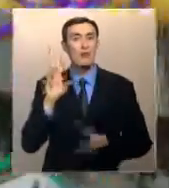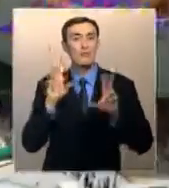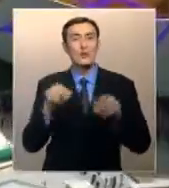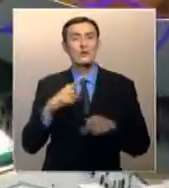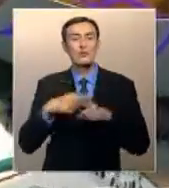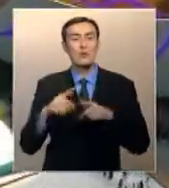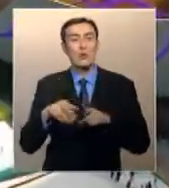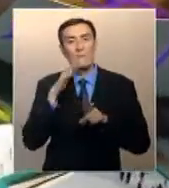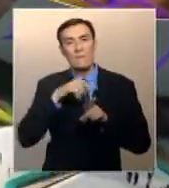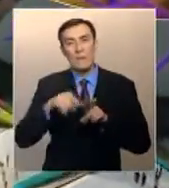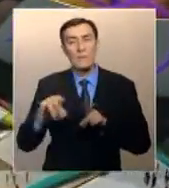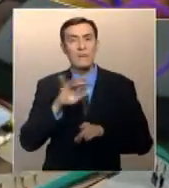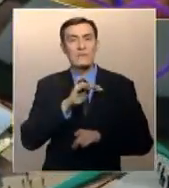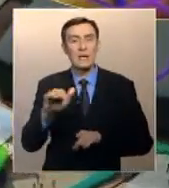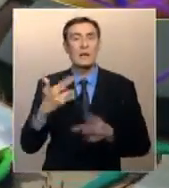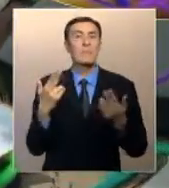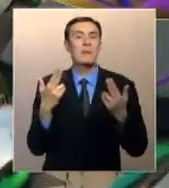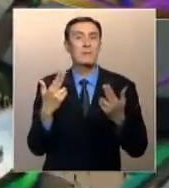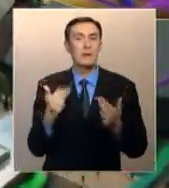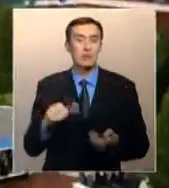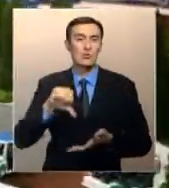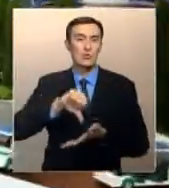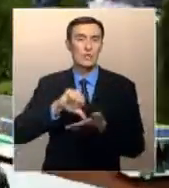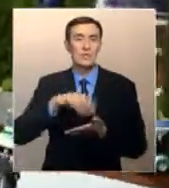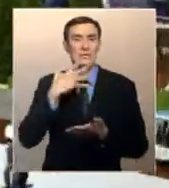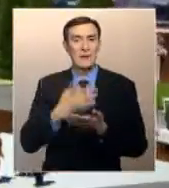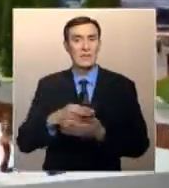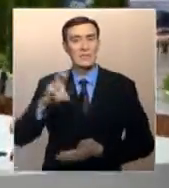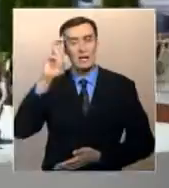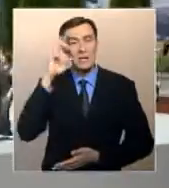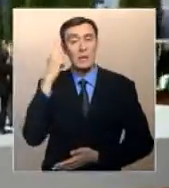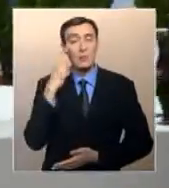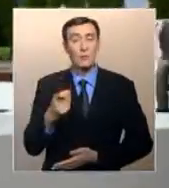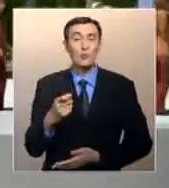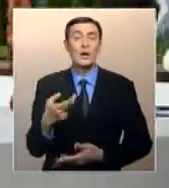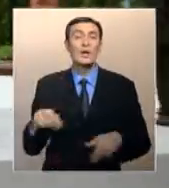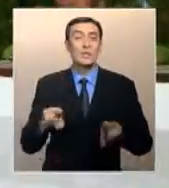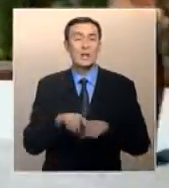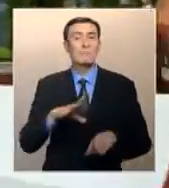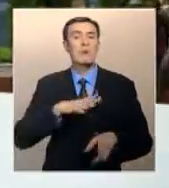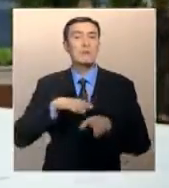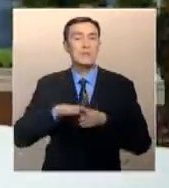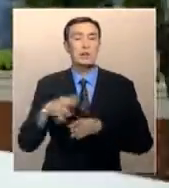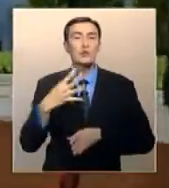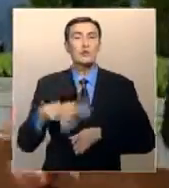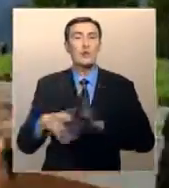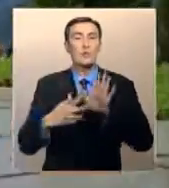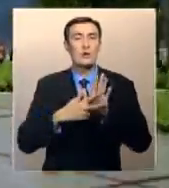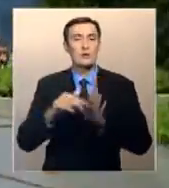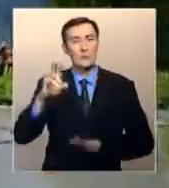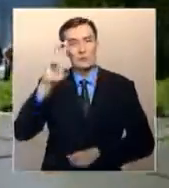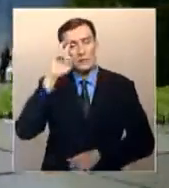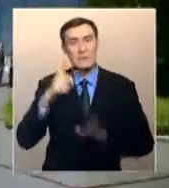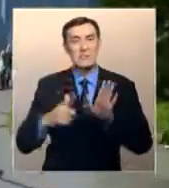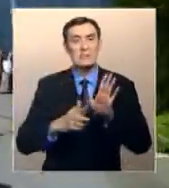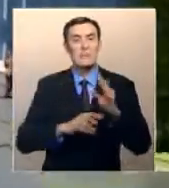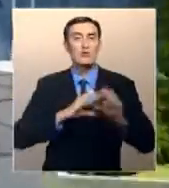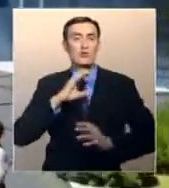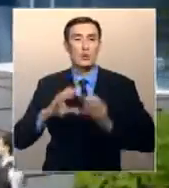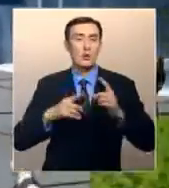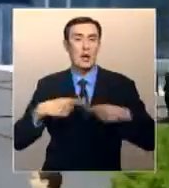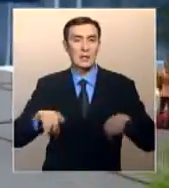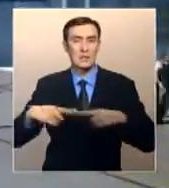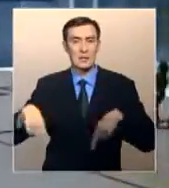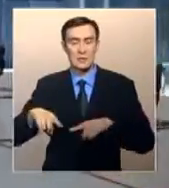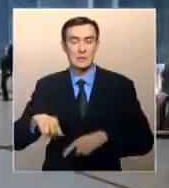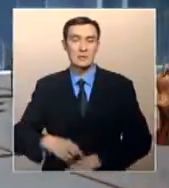пообещал в скором времени официально подтвердить участие своей страны. Я напомню, так уже сделали 48 стран и 7